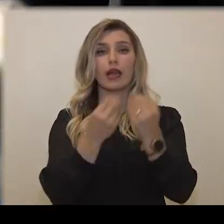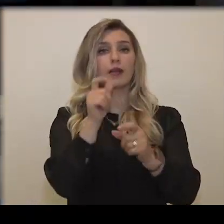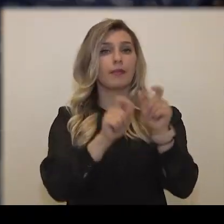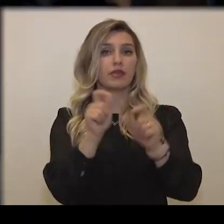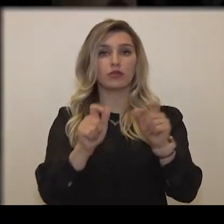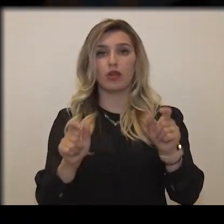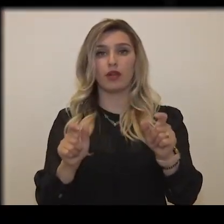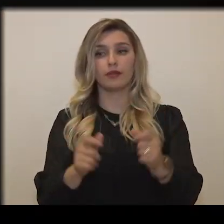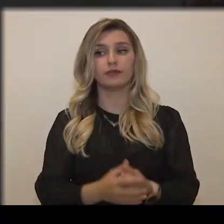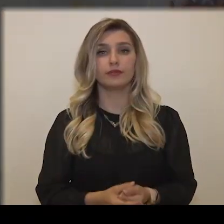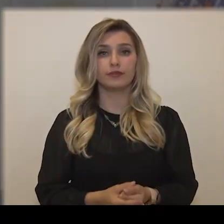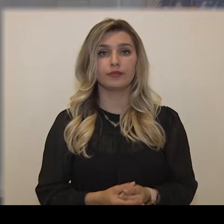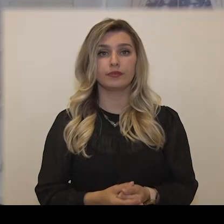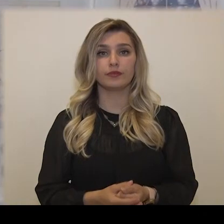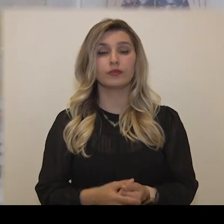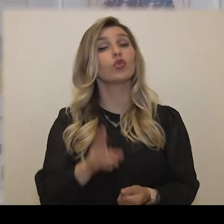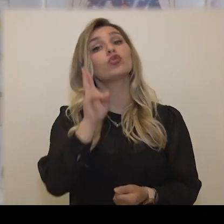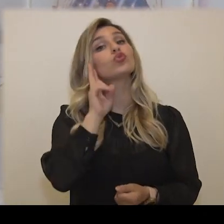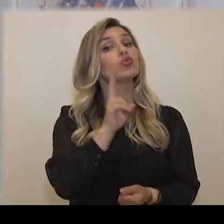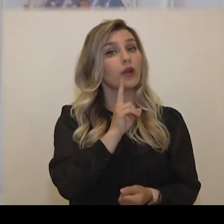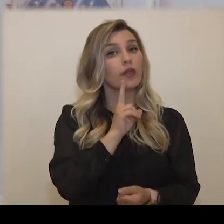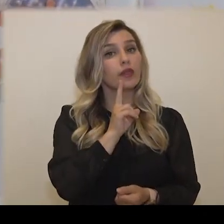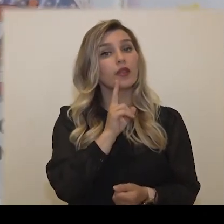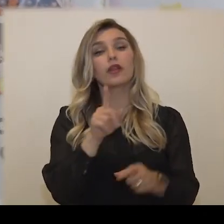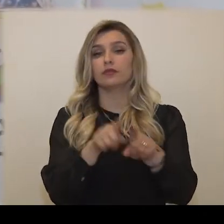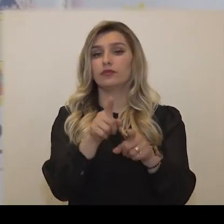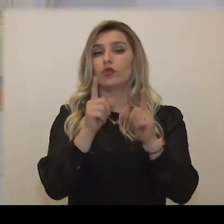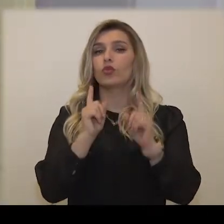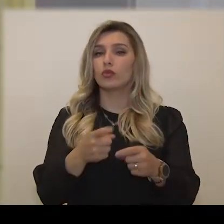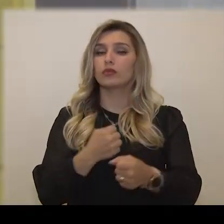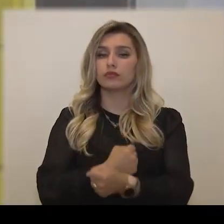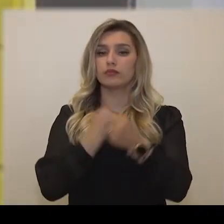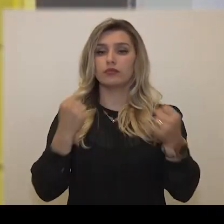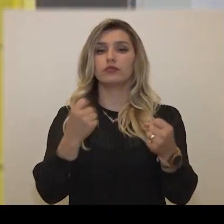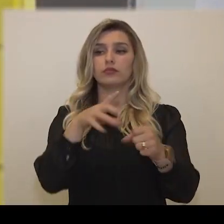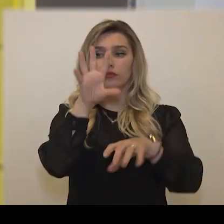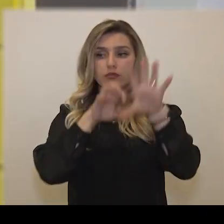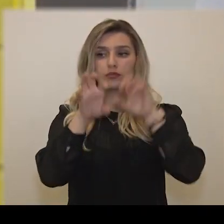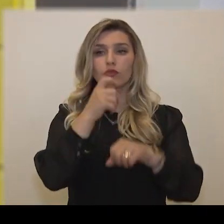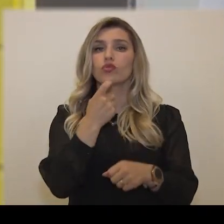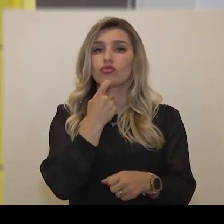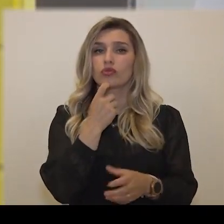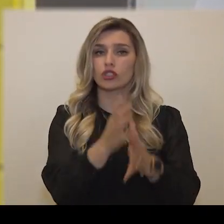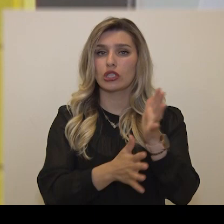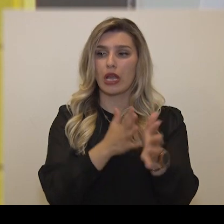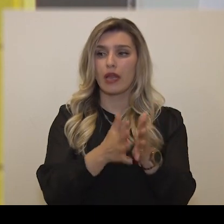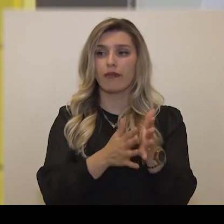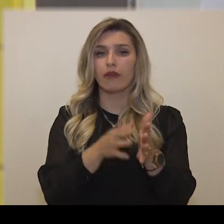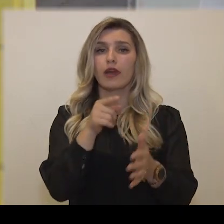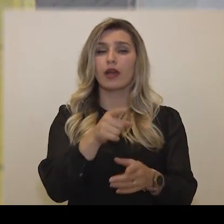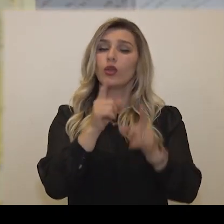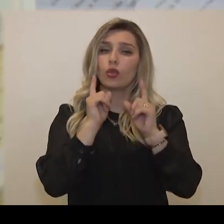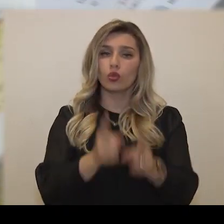secilit. Të shurdhërit, përveç që duhet ta fuqizojnë gjuhën e shenjave, atyre